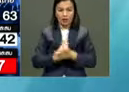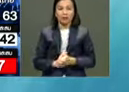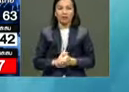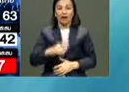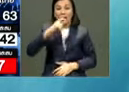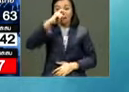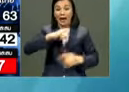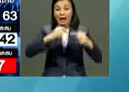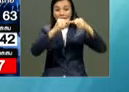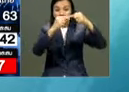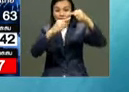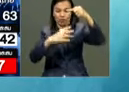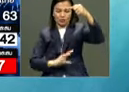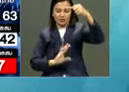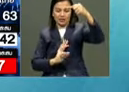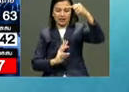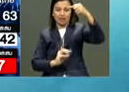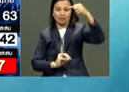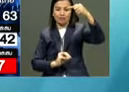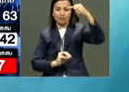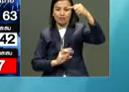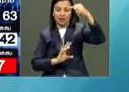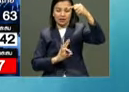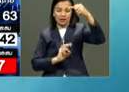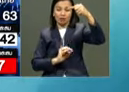ปากีสถานรองลงมาบังคลาเทศด้วยนะครับแล้วจากนั้นมามาเป็นเอเชียตะวันออกเฉียงใต้ก็คือสิงคโปร์อินโดนะครับไทยอยู่ที่อันดับ7 16